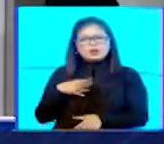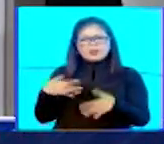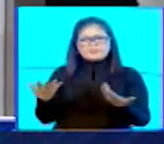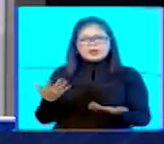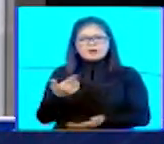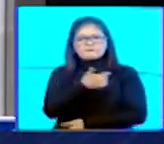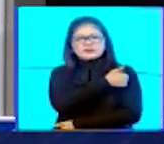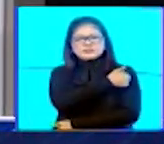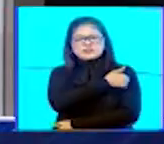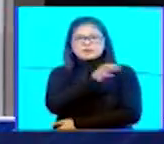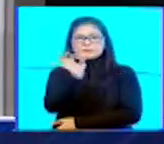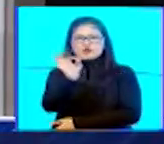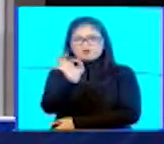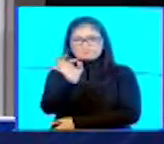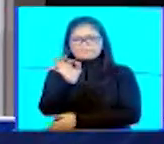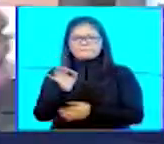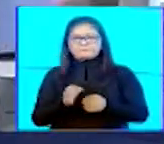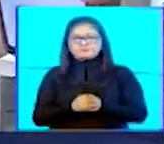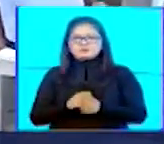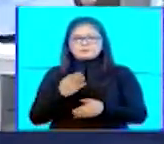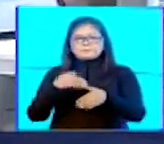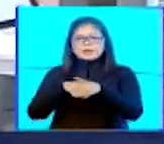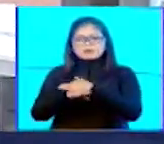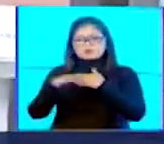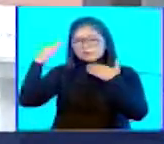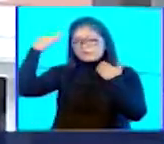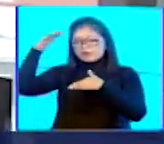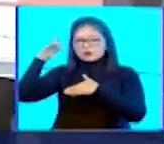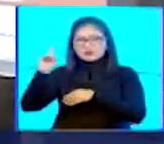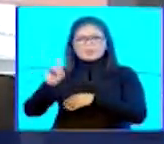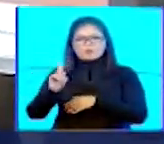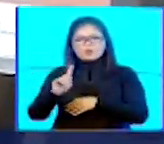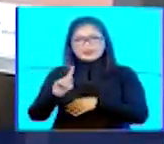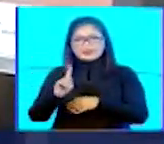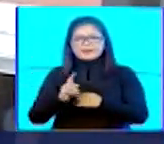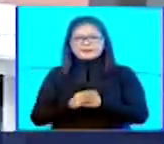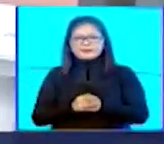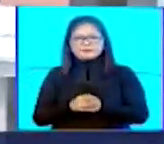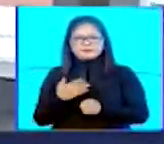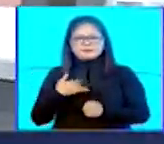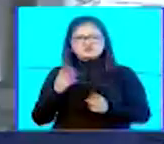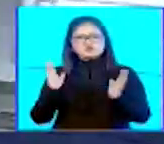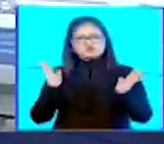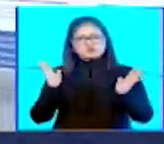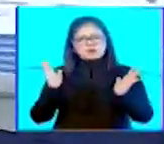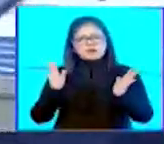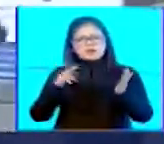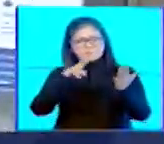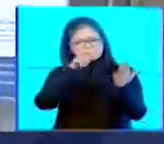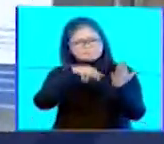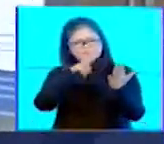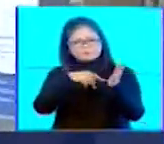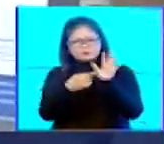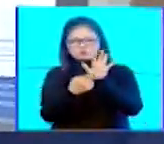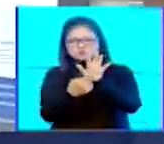melakukan vaksinasi COVID-19 dan belum diizinkan memasuki area mall. Dan saya sudah melakukan check-in tadi, saya boleh masuk karena